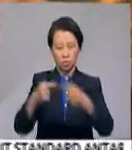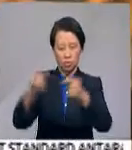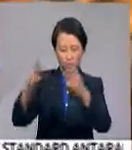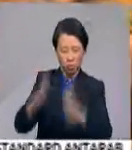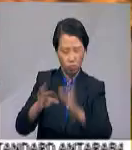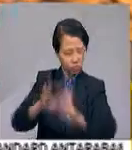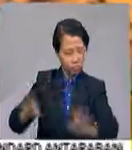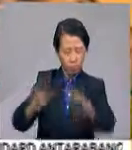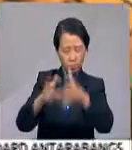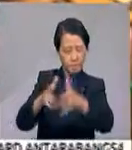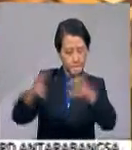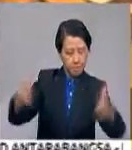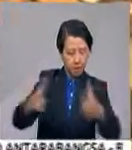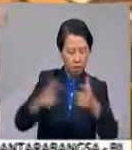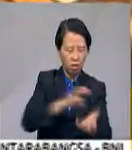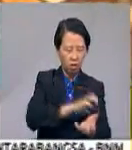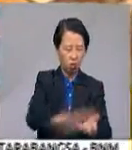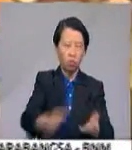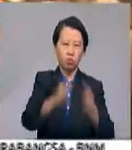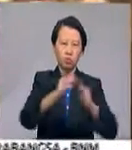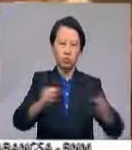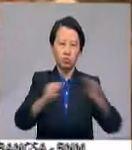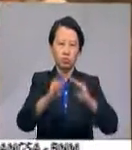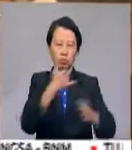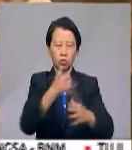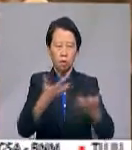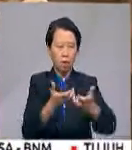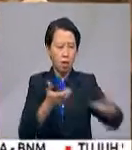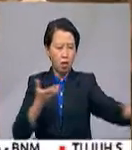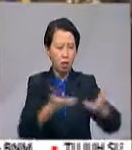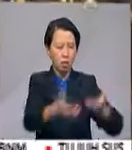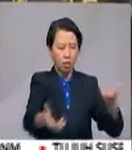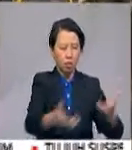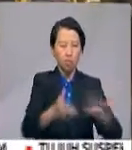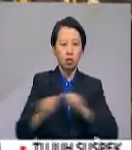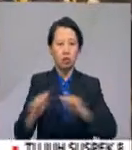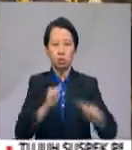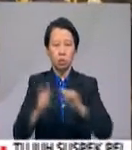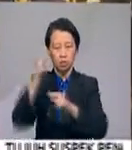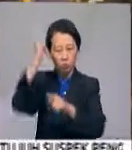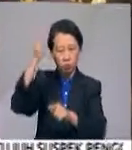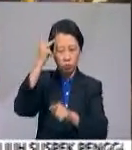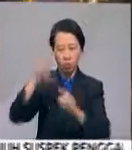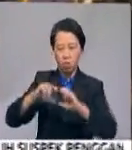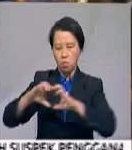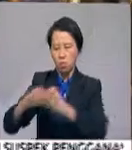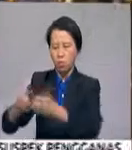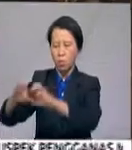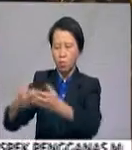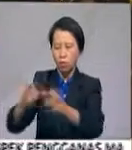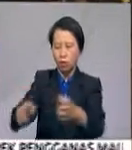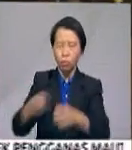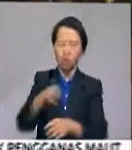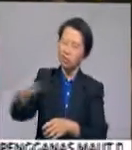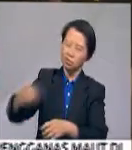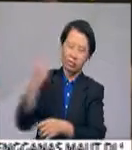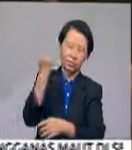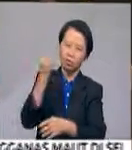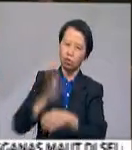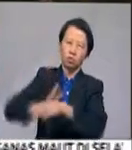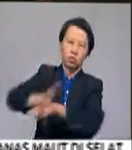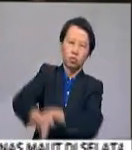yang berpotensi besar mencemari masjid dan memecah belah umat ialah kegiatan politik berpuak secara keterlaluan.